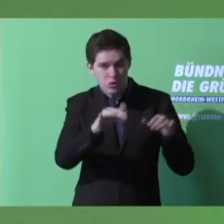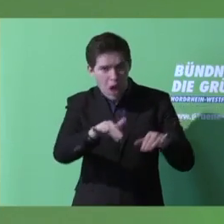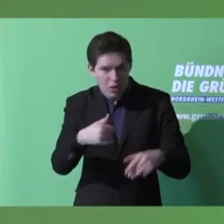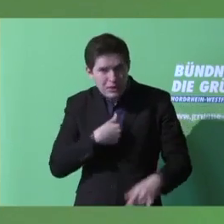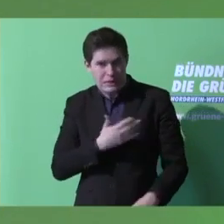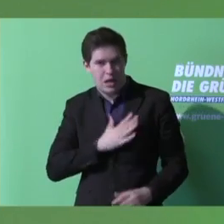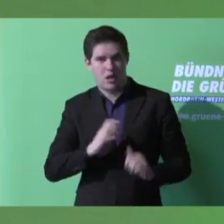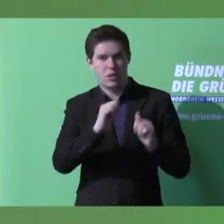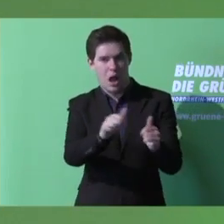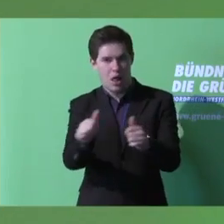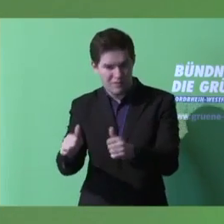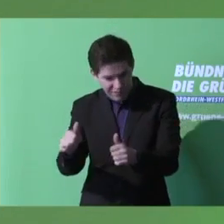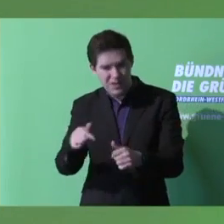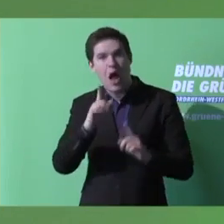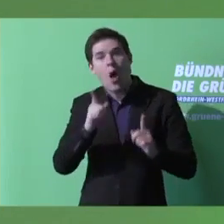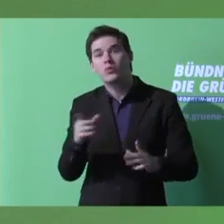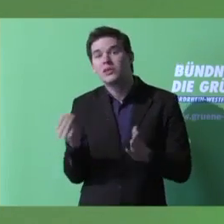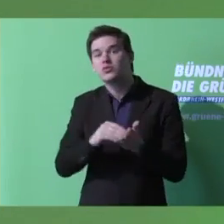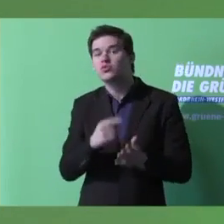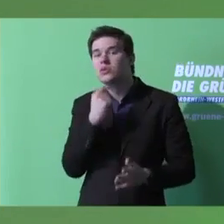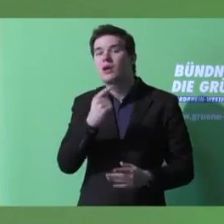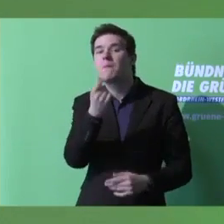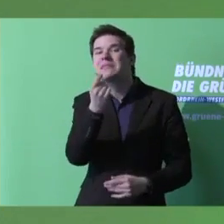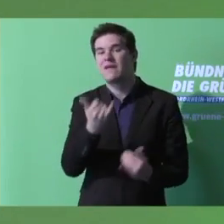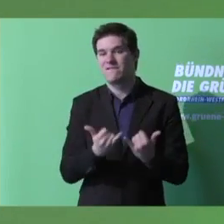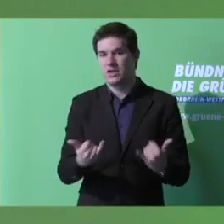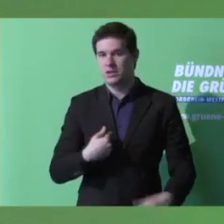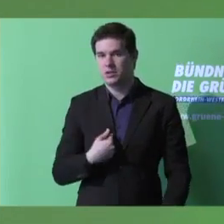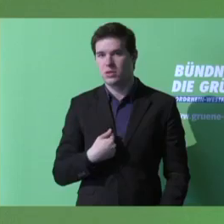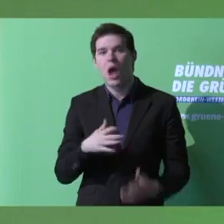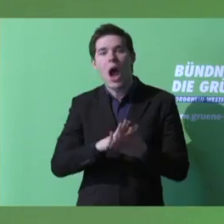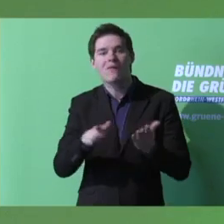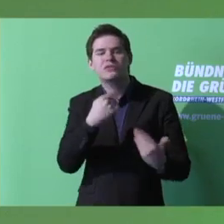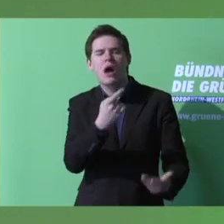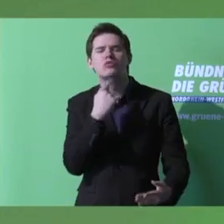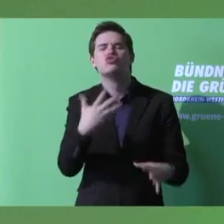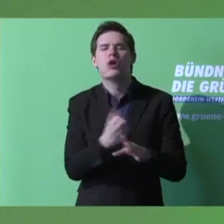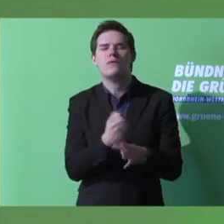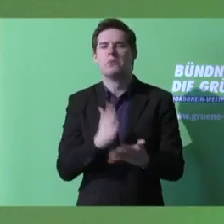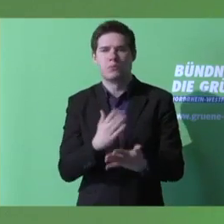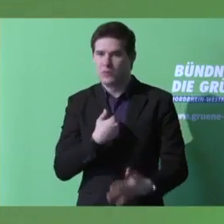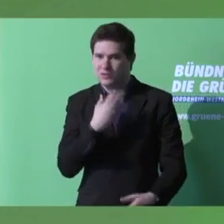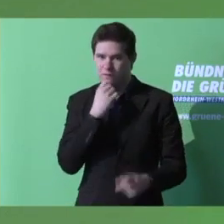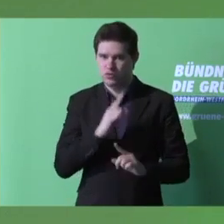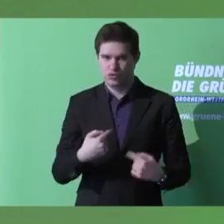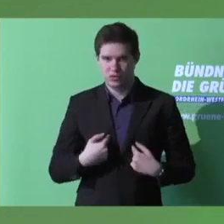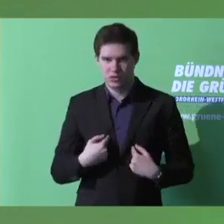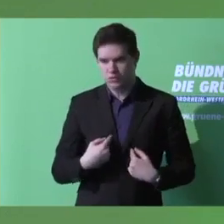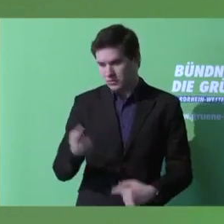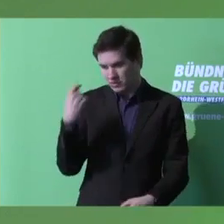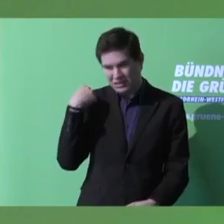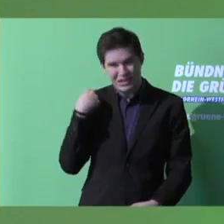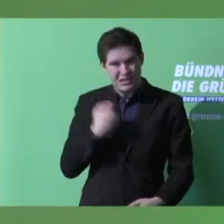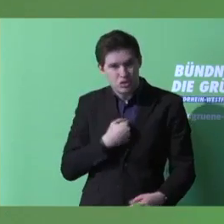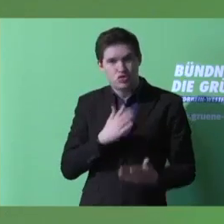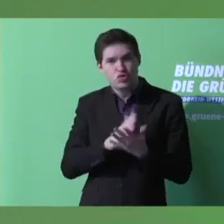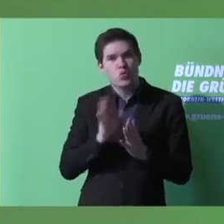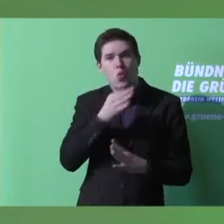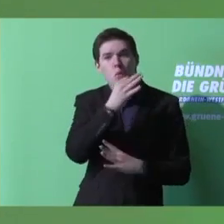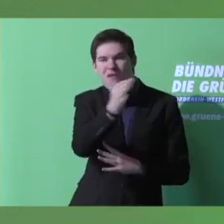wir das finanzieren wollen. Und 70% der Bevölkerung bei der letzten Umfrage steht hinter